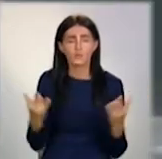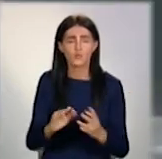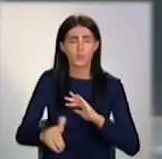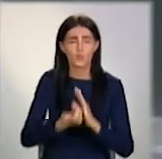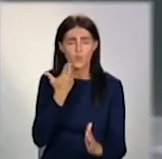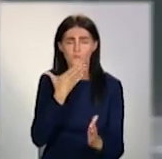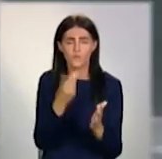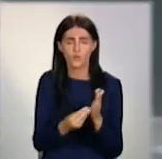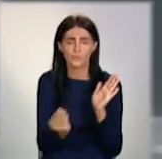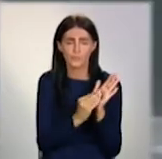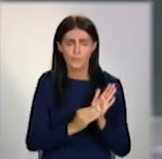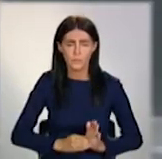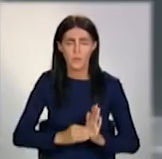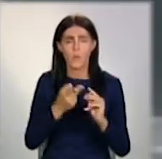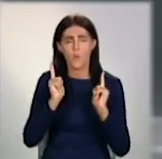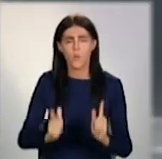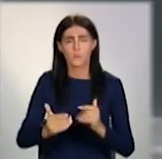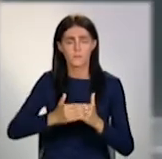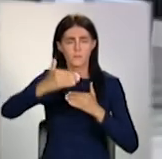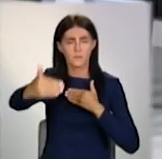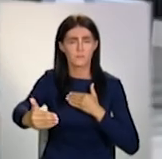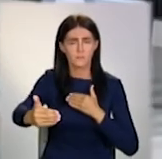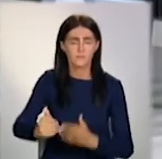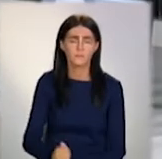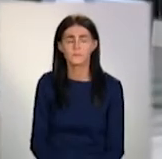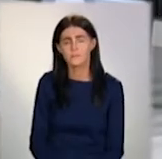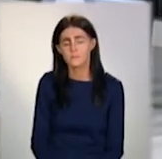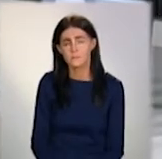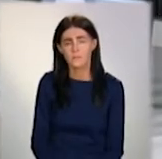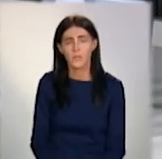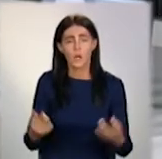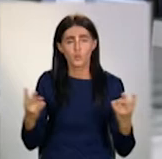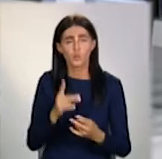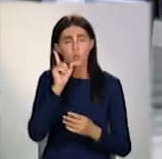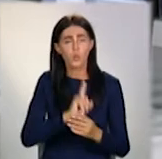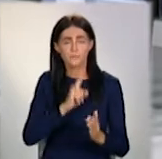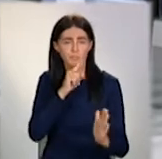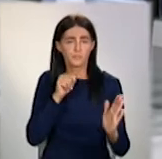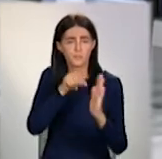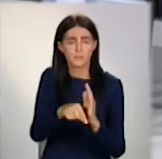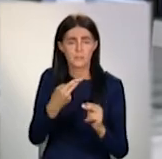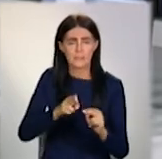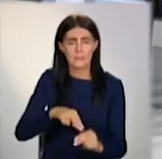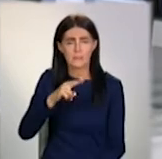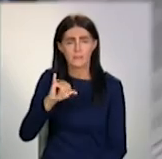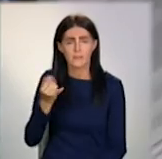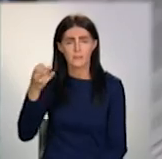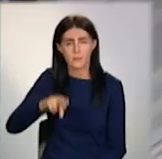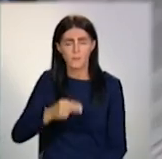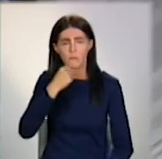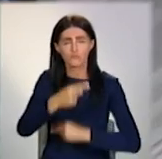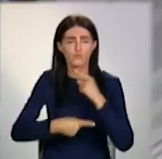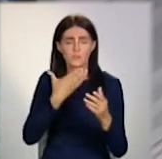дані. Зробити це можна дистанційно. Мати доступ до «Дії», тобто ідентифікуватися через банк,